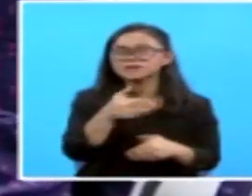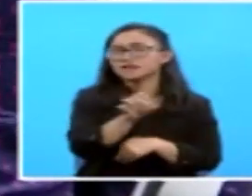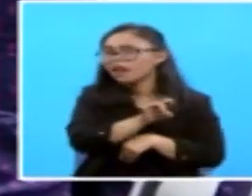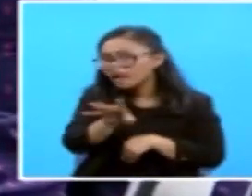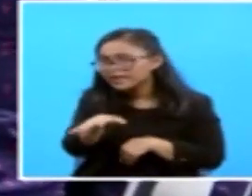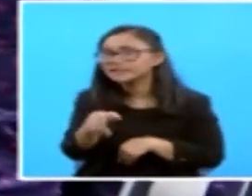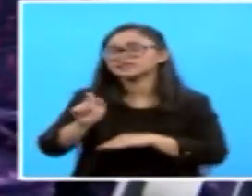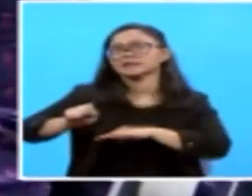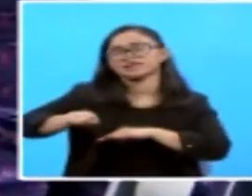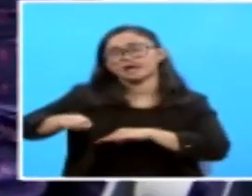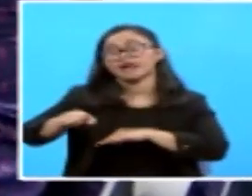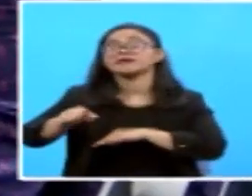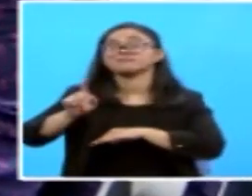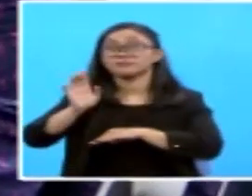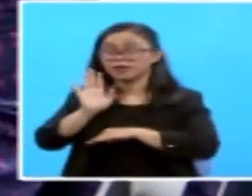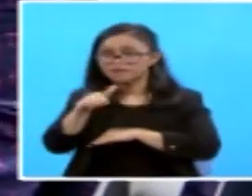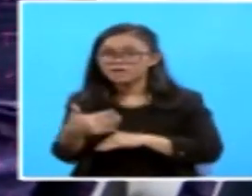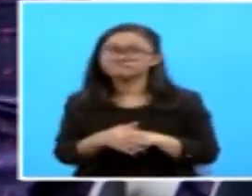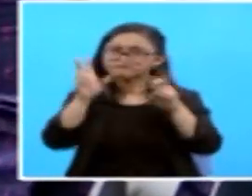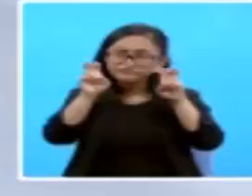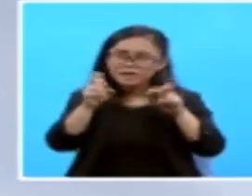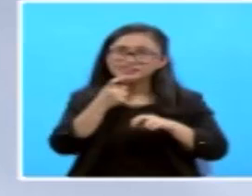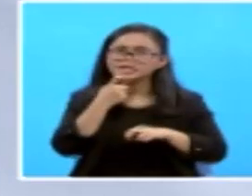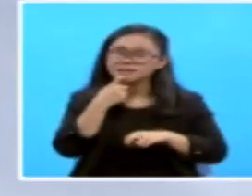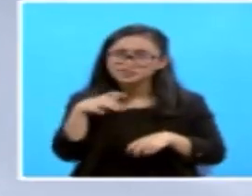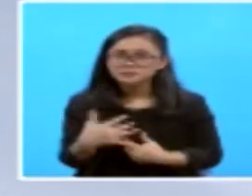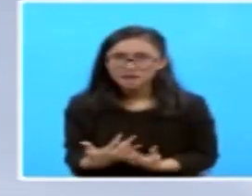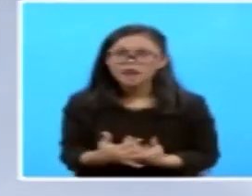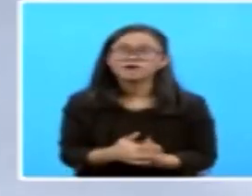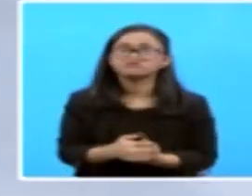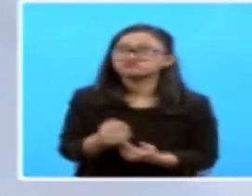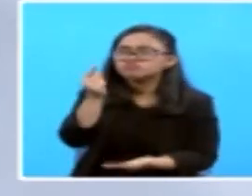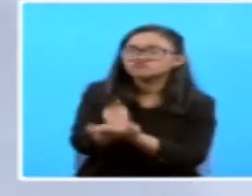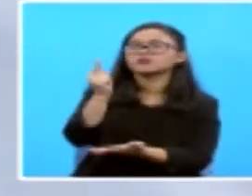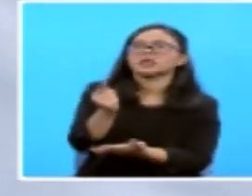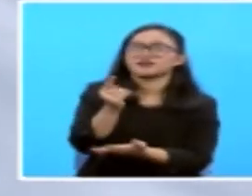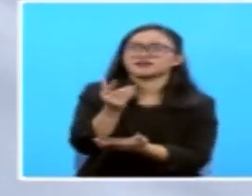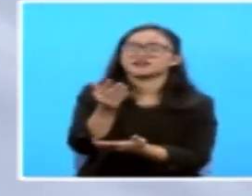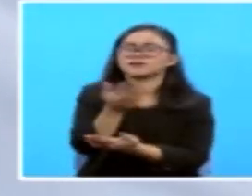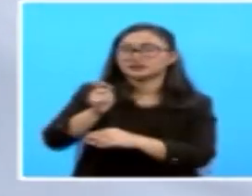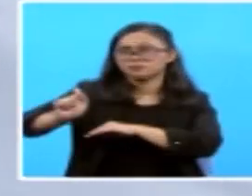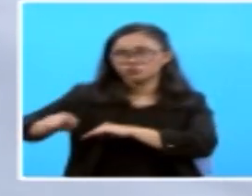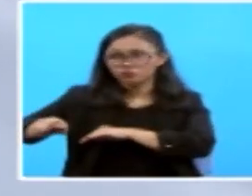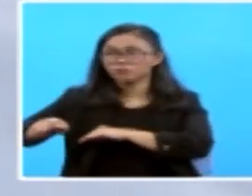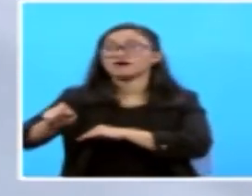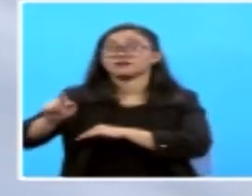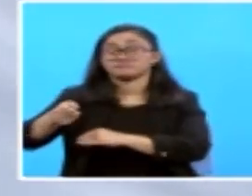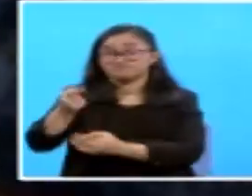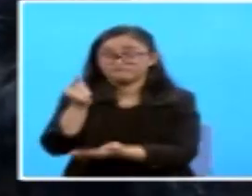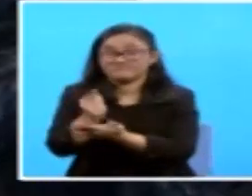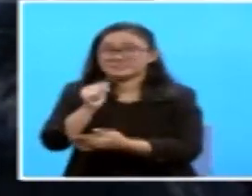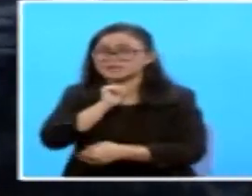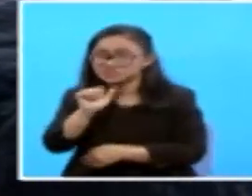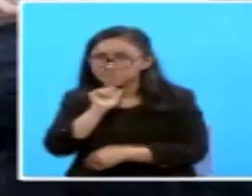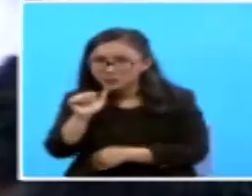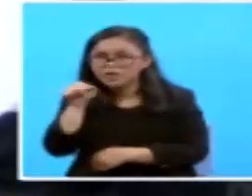sidang lanjutan di mana akan diagendakan pembacaan gugatan perdata yang mana penggugat dalam hal ini